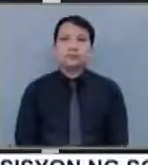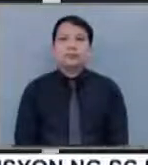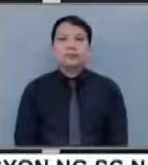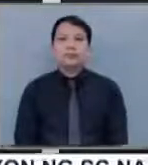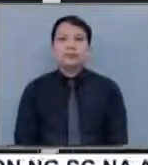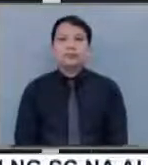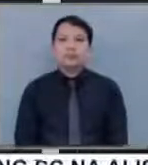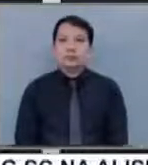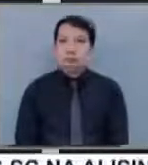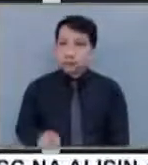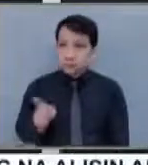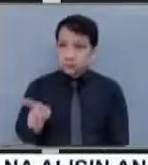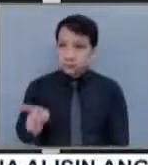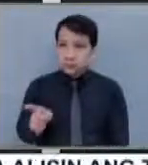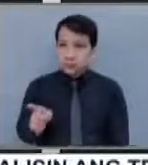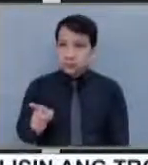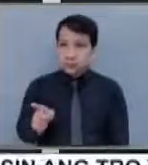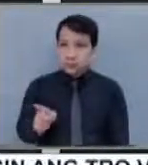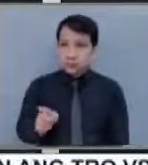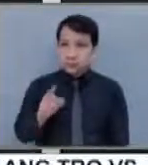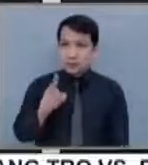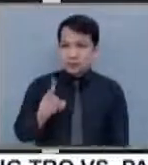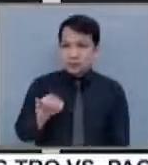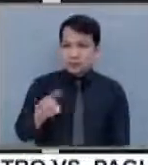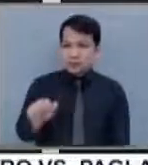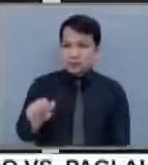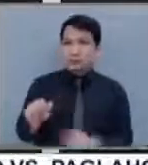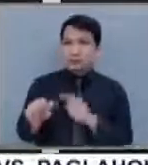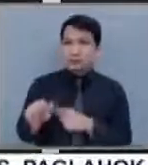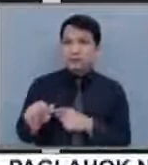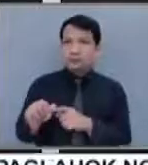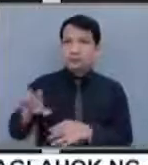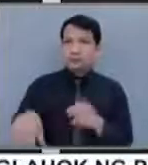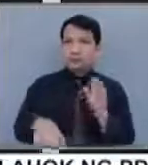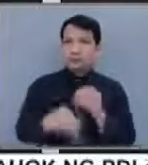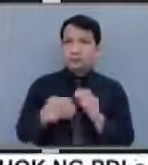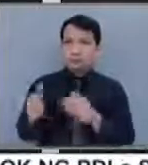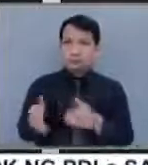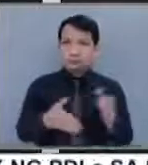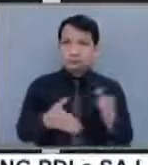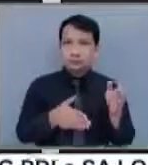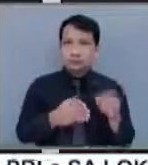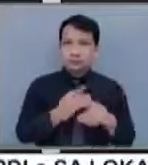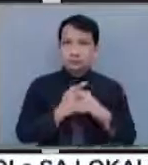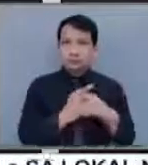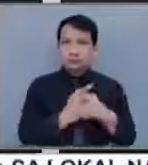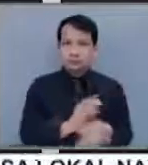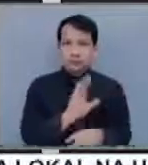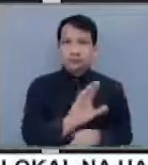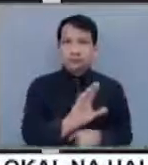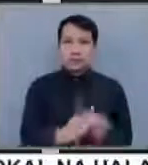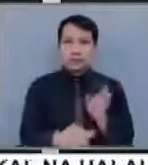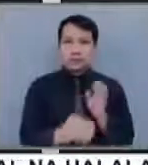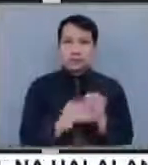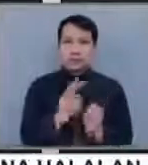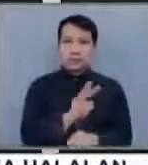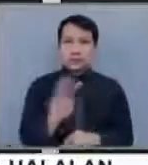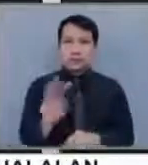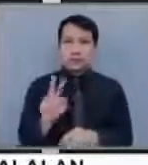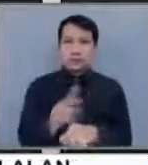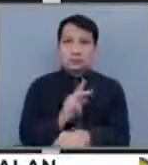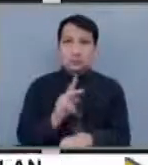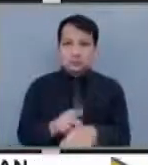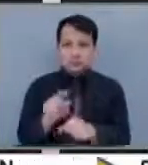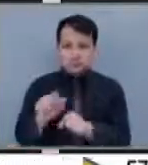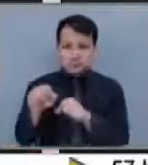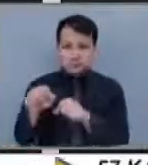Tiniyak ng Department of Foreign Affairs na nakalatag na ang kanilang mga hakbang para madepensahan ang West Philippine Sea. Sa pagharap ng